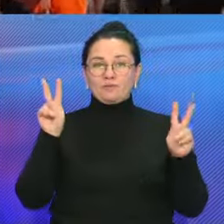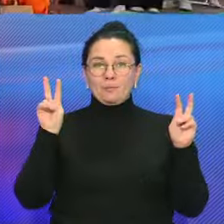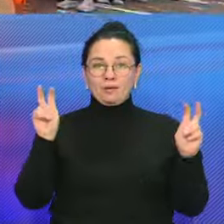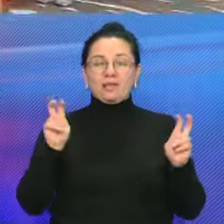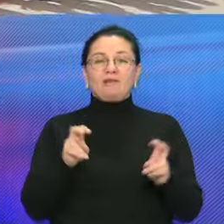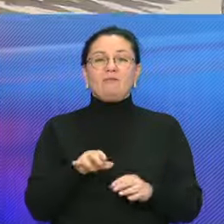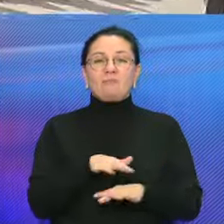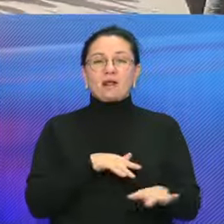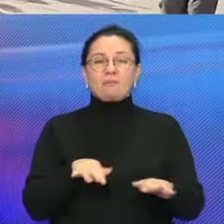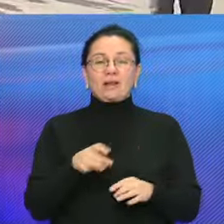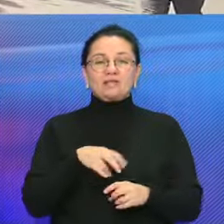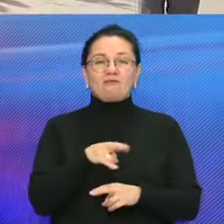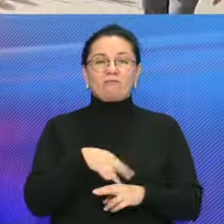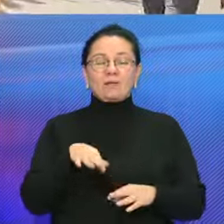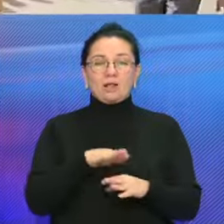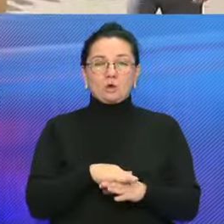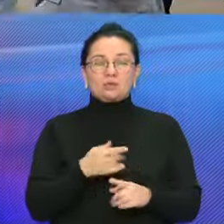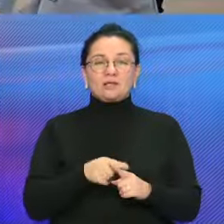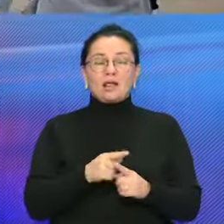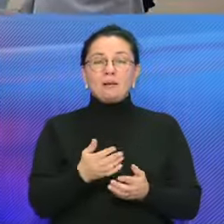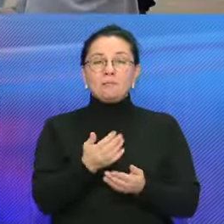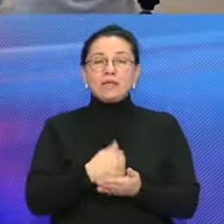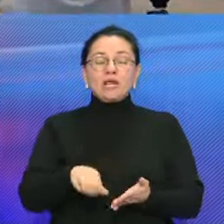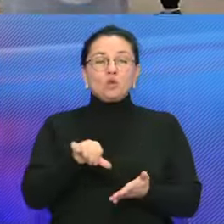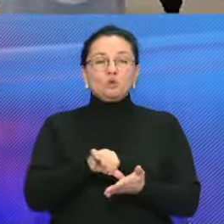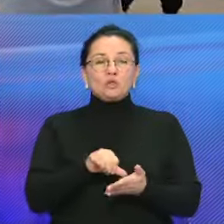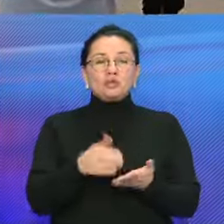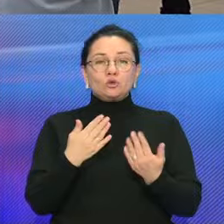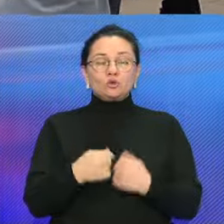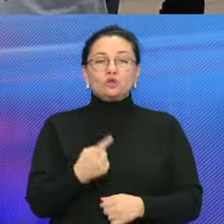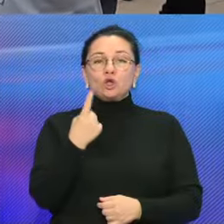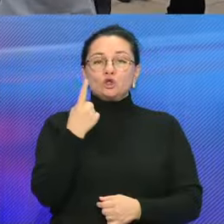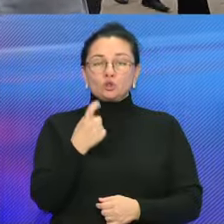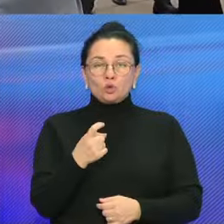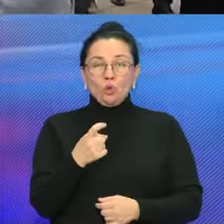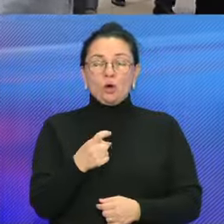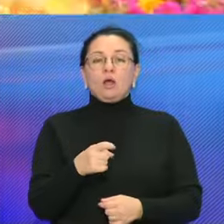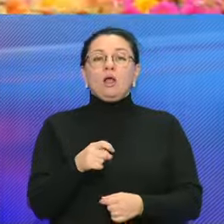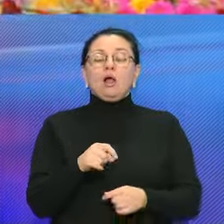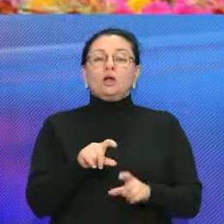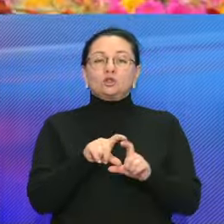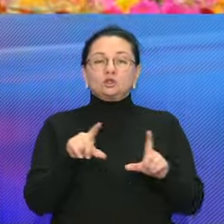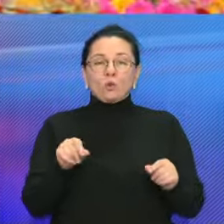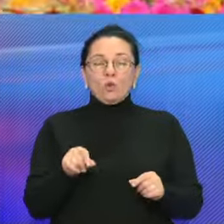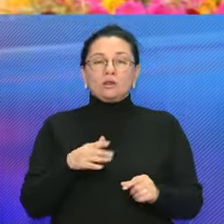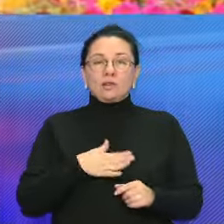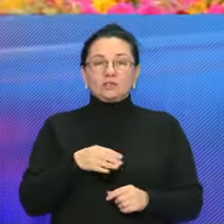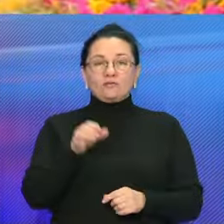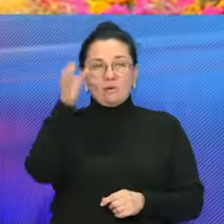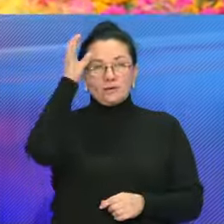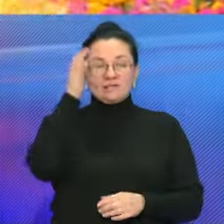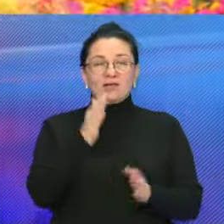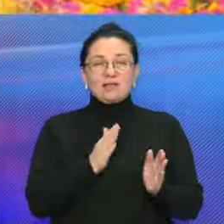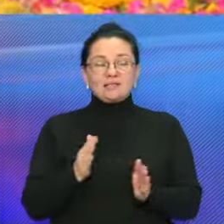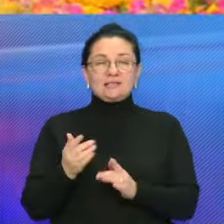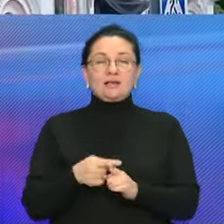рэгіёне. У леташнім патрыятычным праекце прынялі ўдзел больш за 100 устаноў адукацыі з усіх раёнаў Гродзенскай вобласці. А гэта